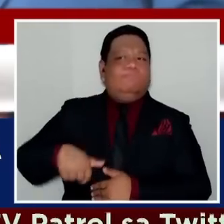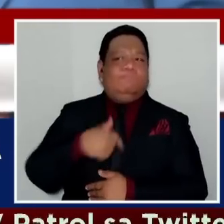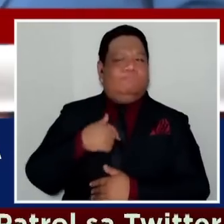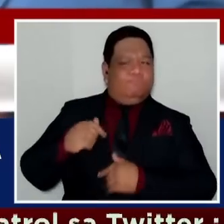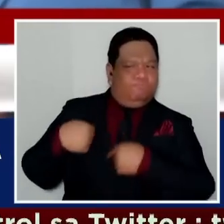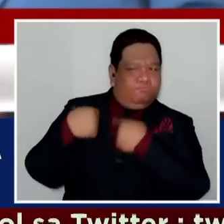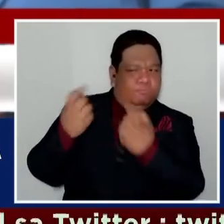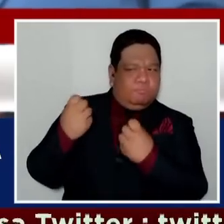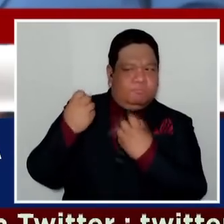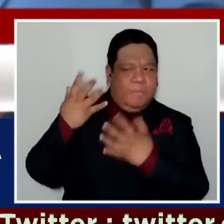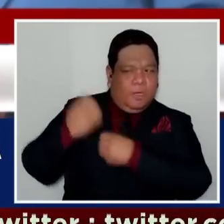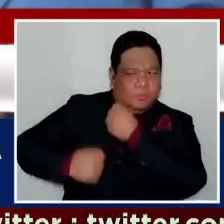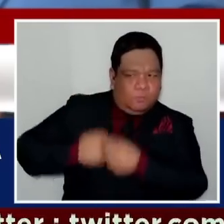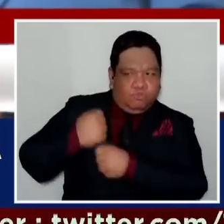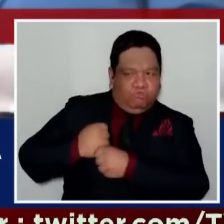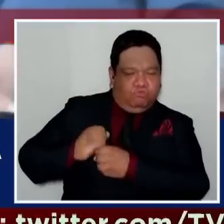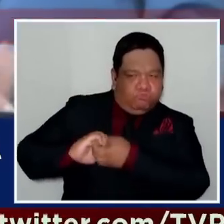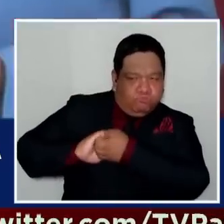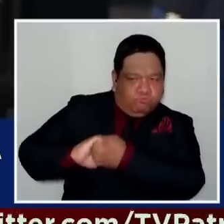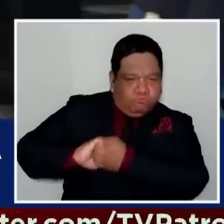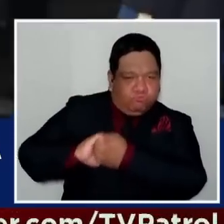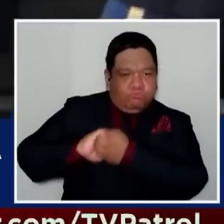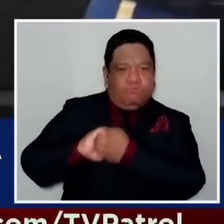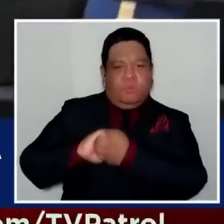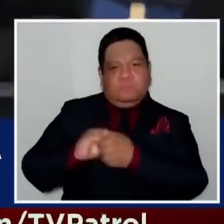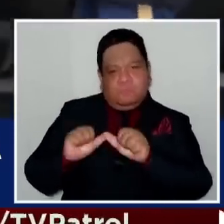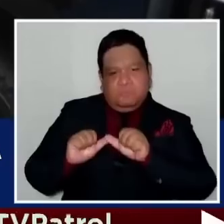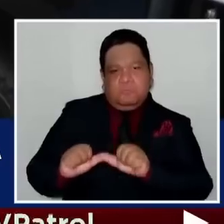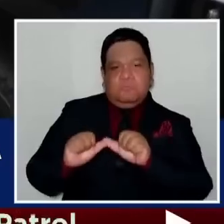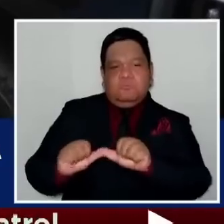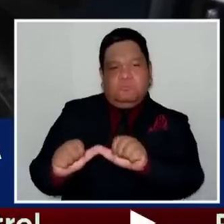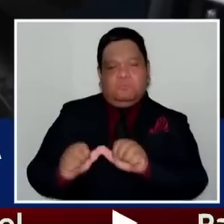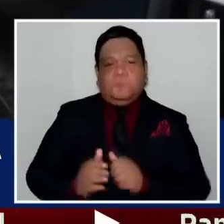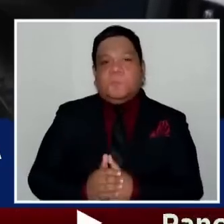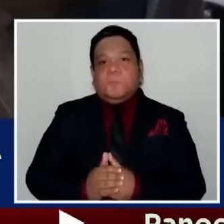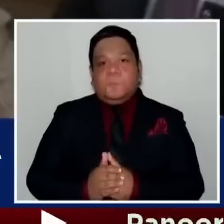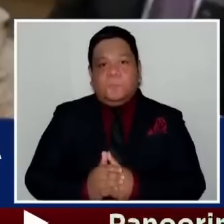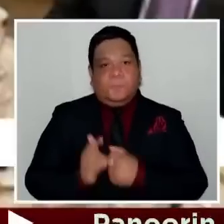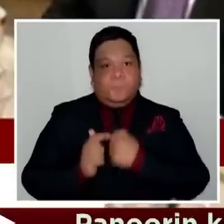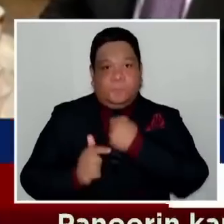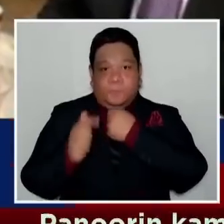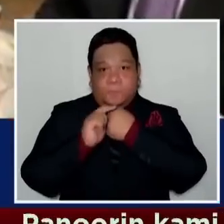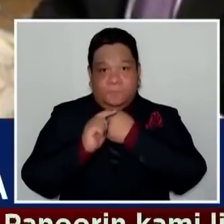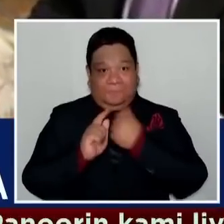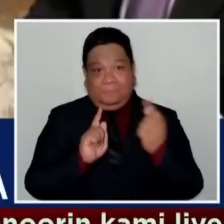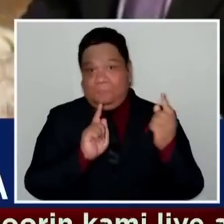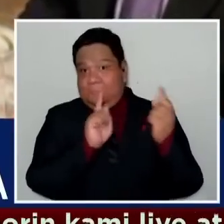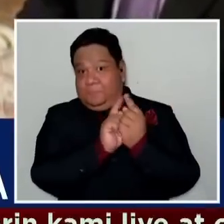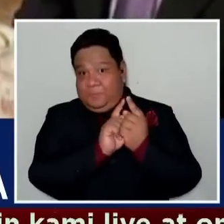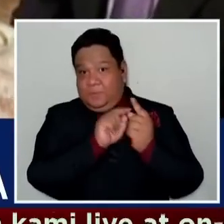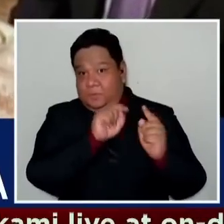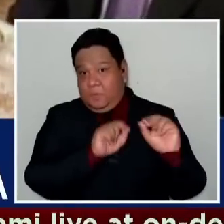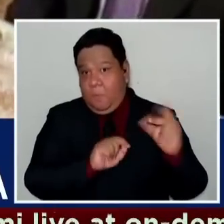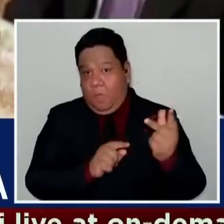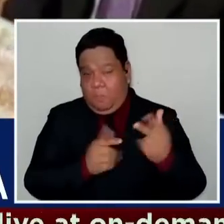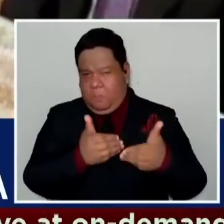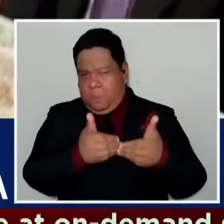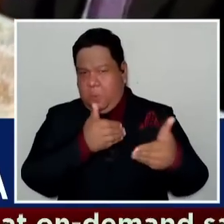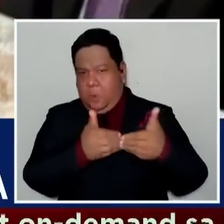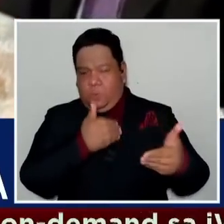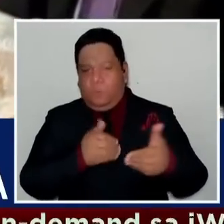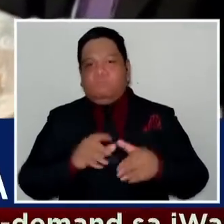many decades. And we just keep going. Bago pa man ang meeting na ito kay Harris, nagkaroon din ng pagkakataon ng Pangulo